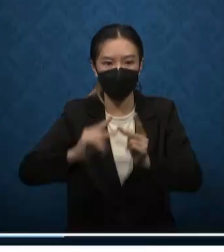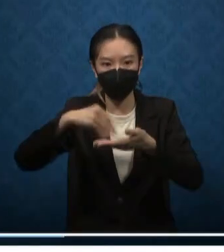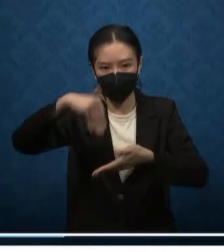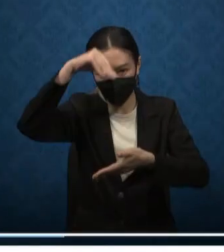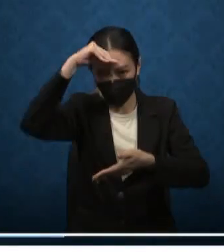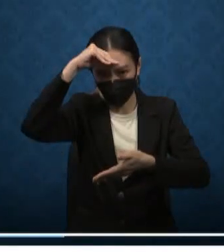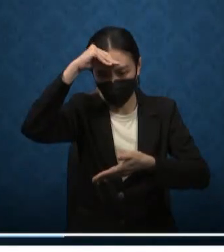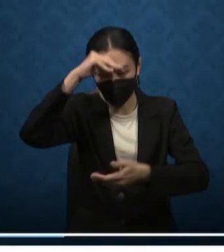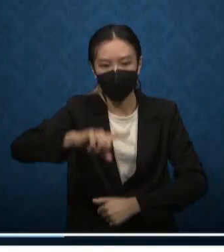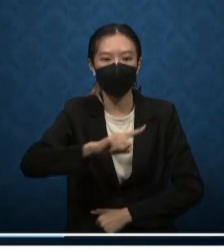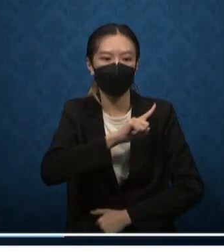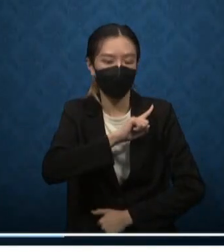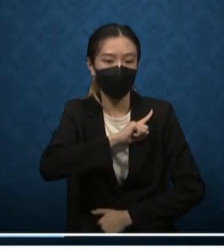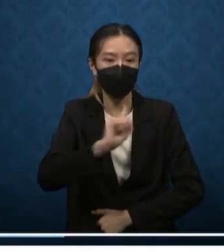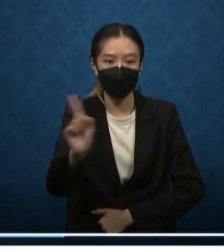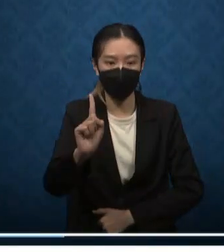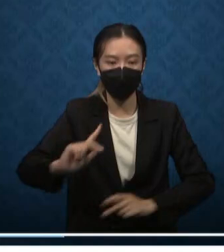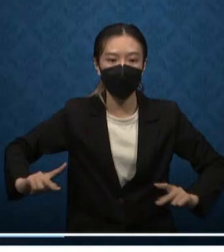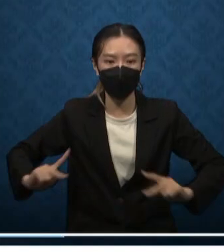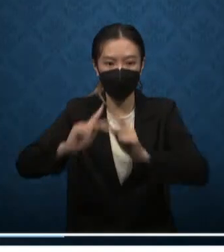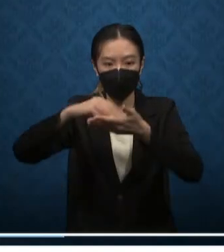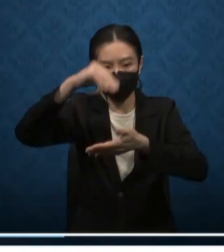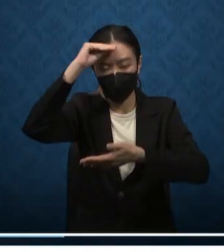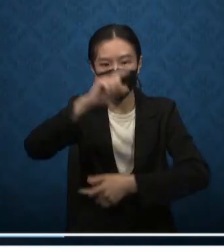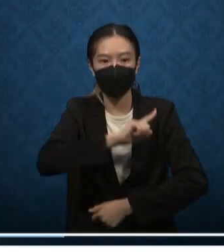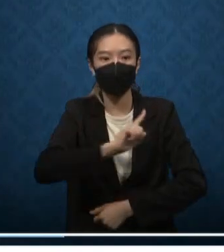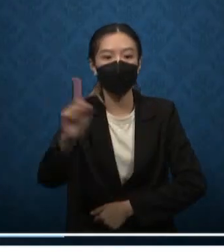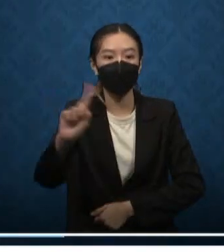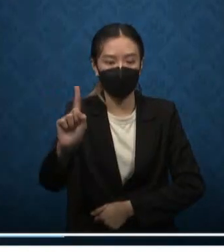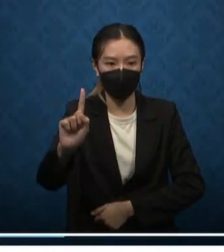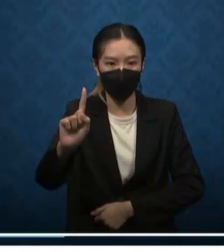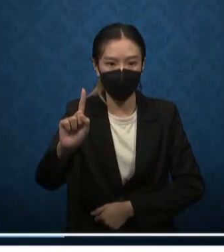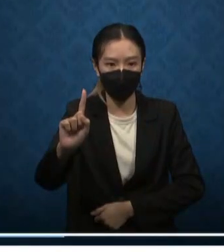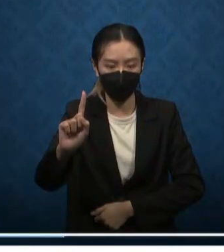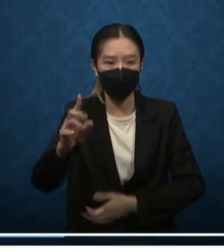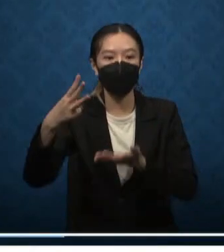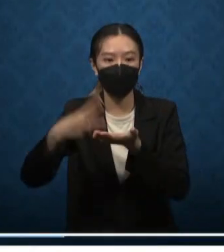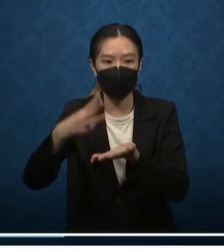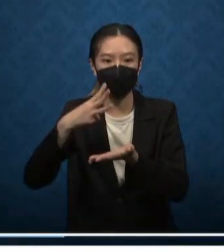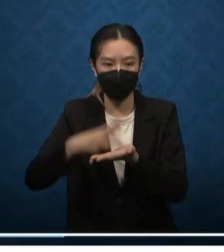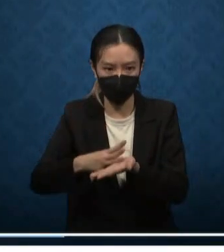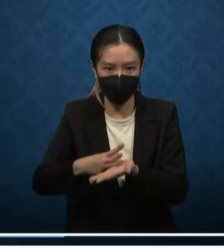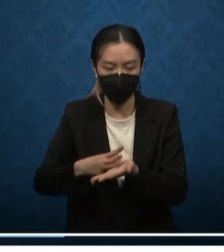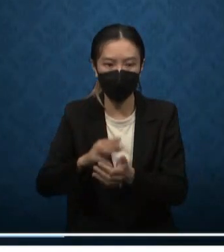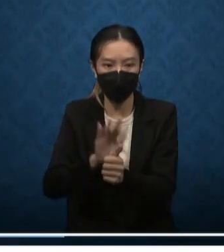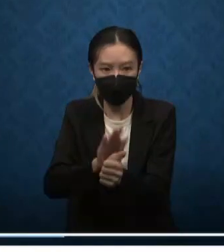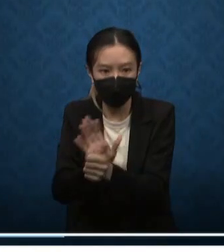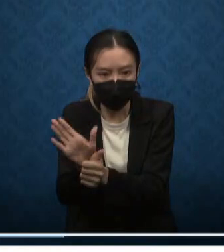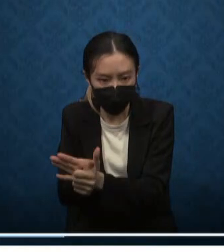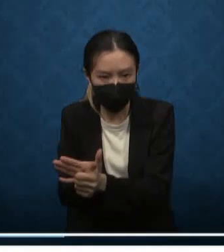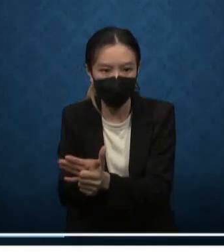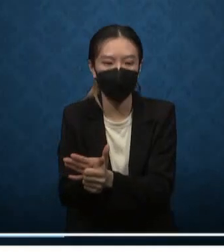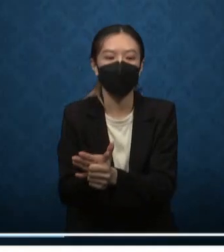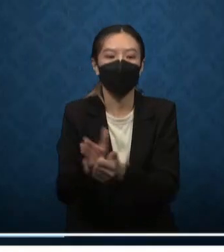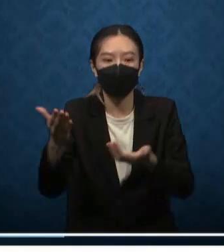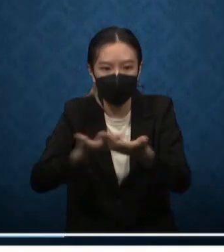บทบาทหน้าที่หลักของกระทรวงศึกษาธิการควรจะรับผิดชอบงานในด้านวิชาการการติดตามให้คำปรึกษา